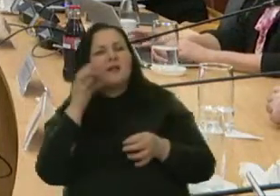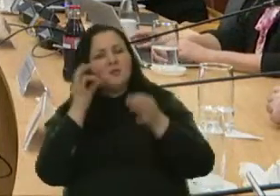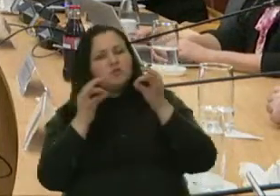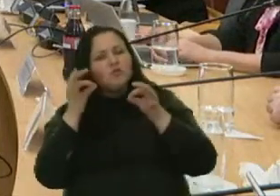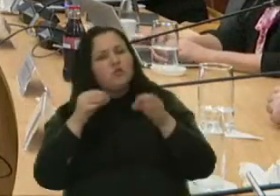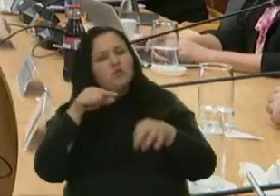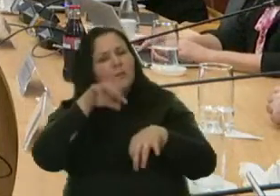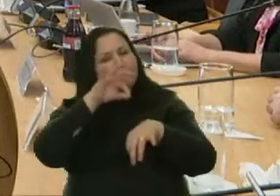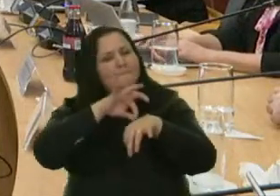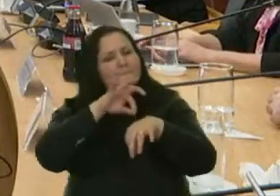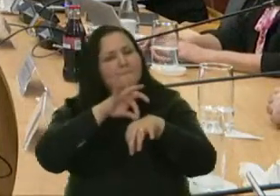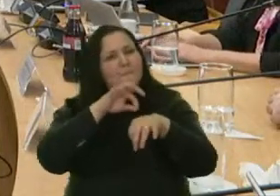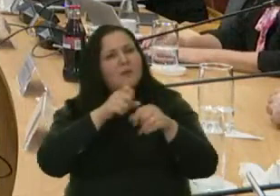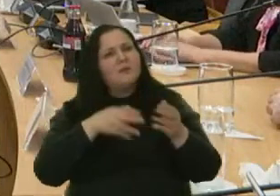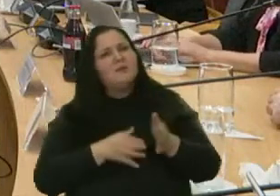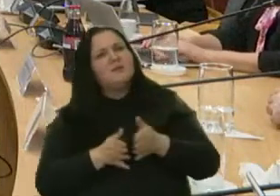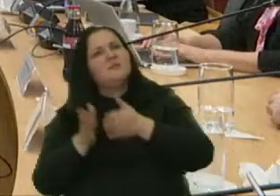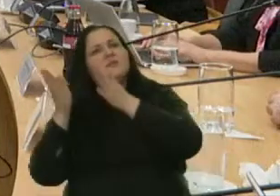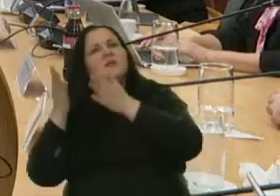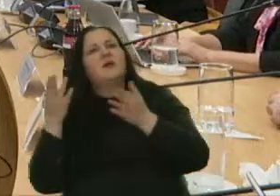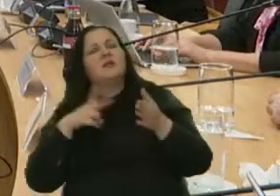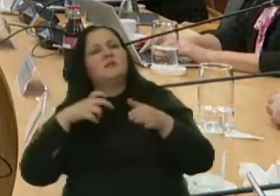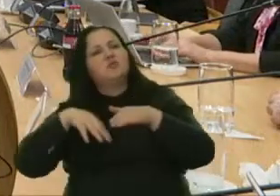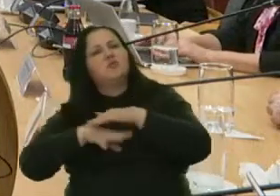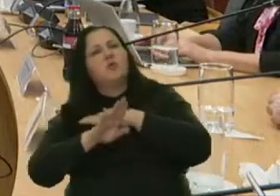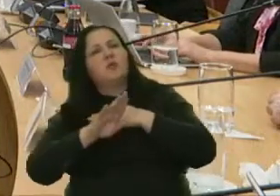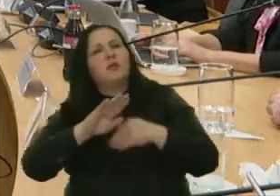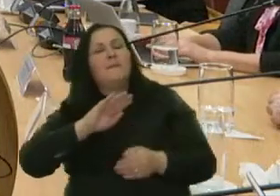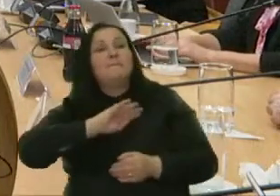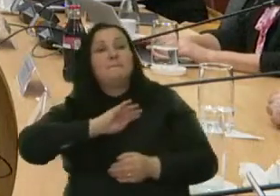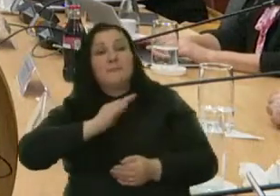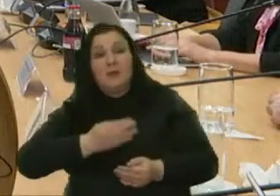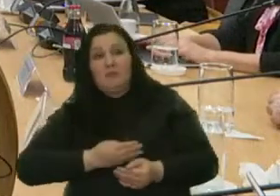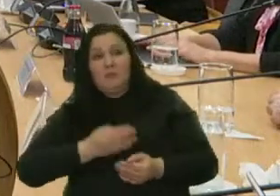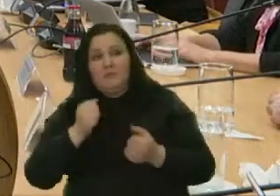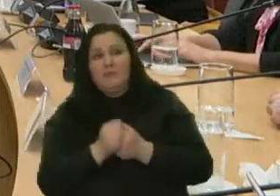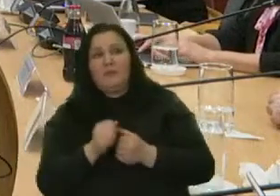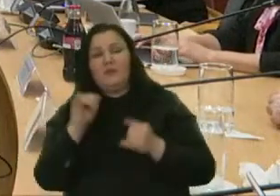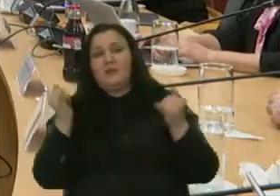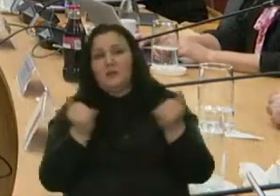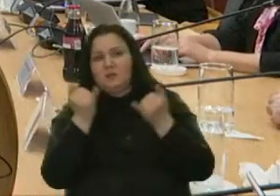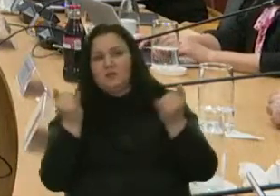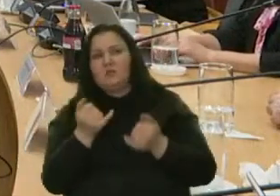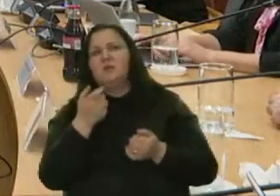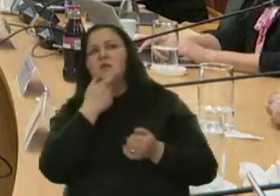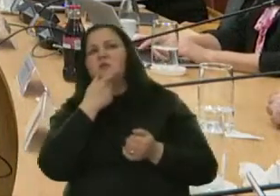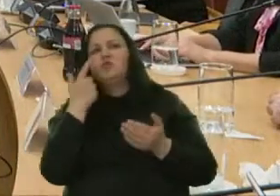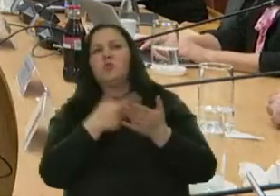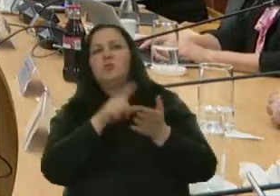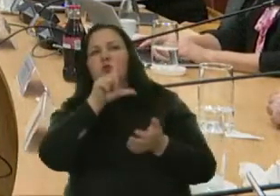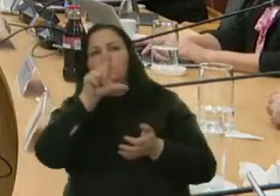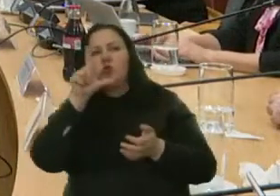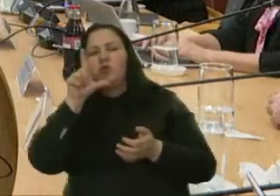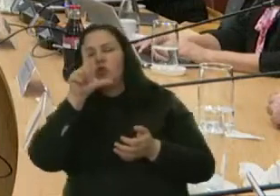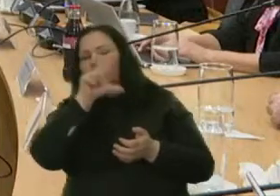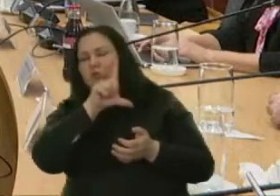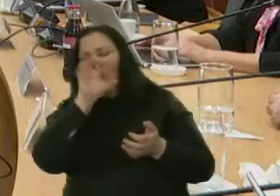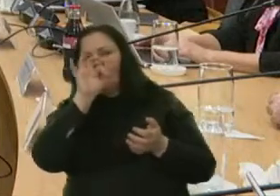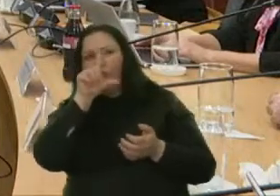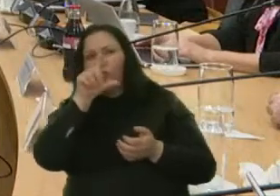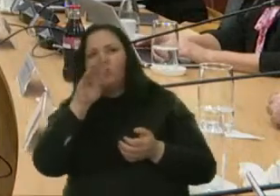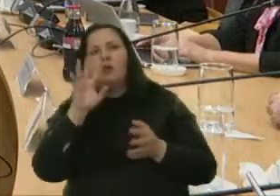medical în direcția care este în subordinea primăriei în ianuarie 2024 a fost